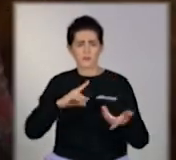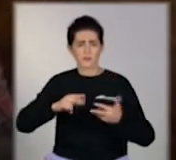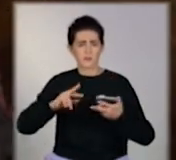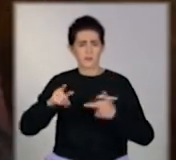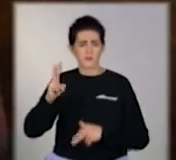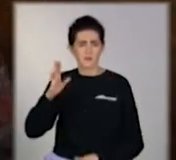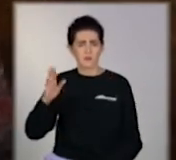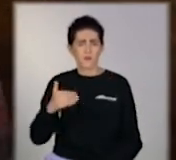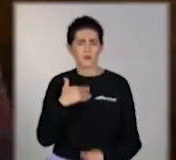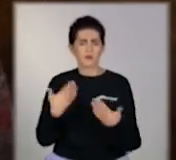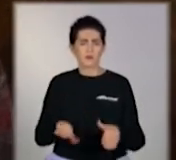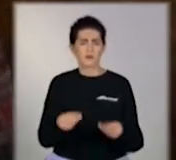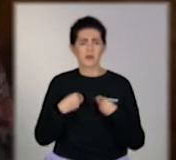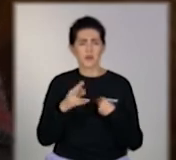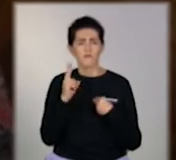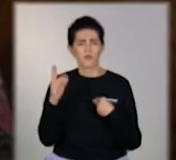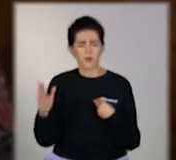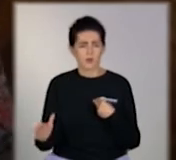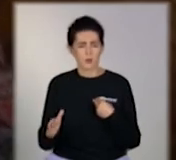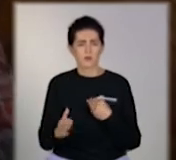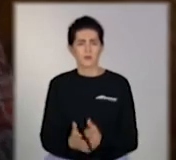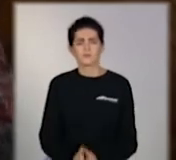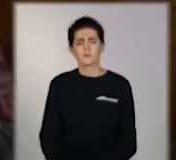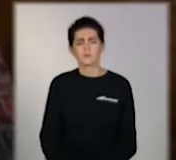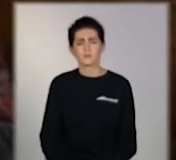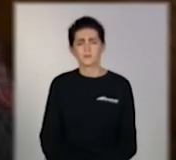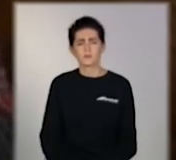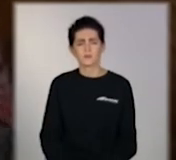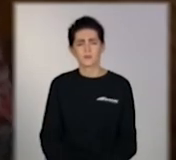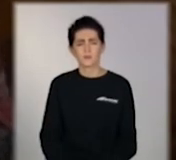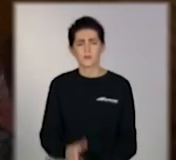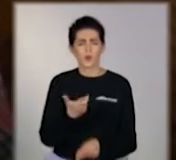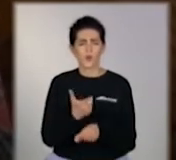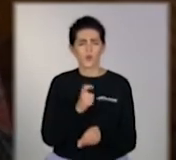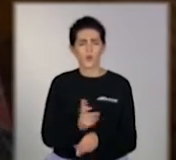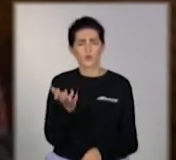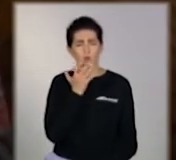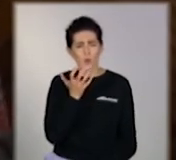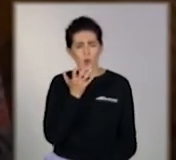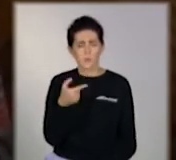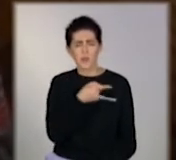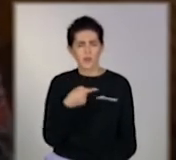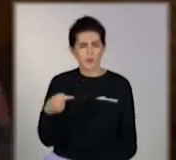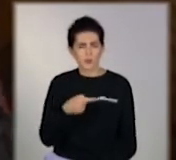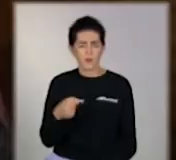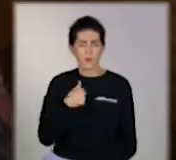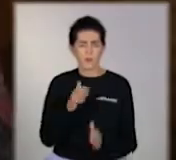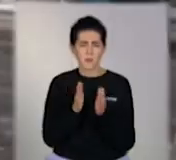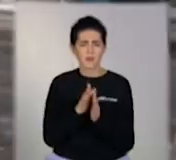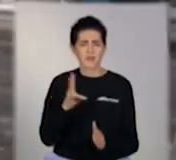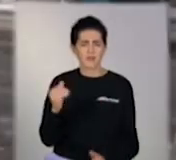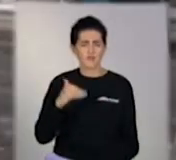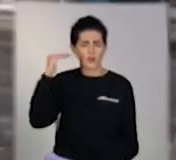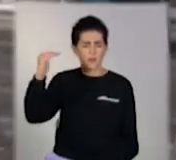що мужа бачили квартиру. Ну, я одна, звісно, бачила. Теплая. Первый этаж, но я и просила,